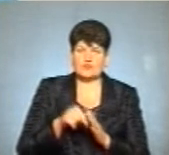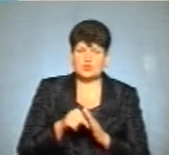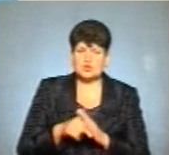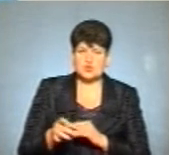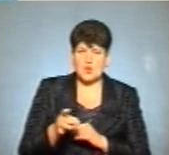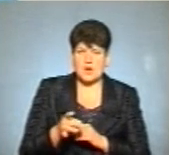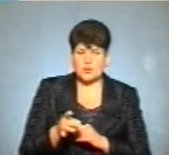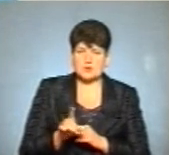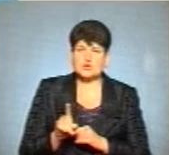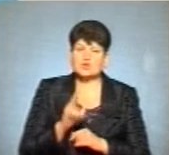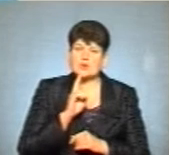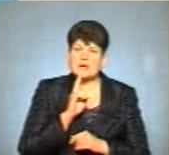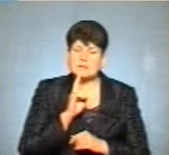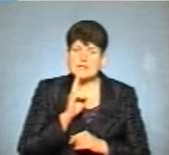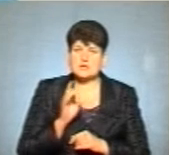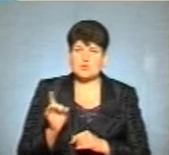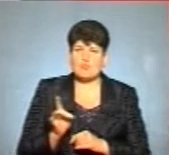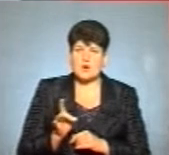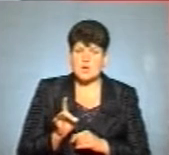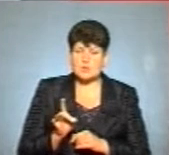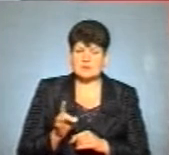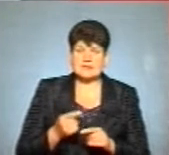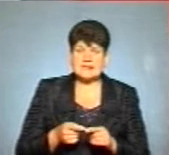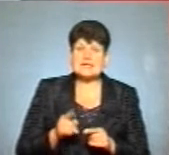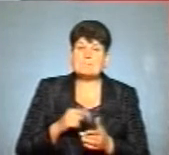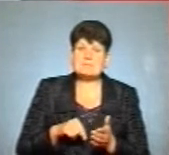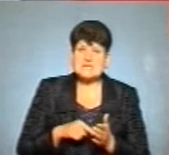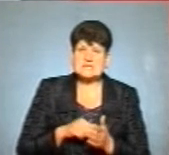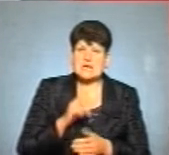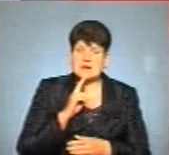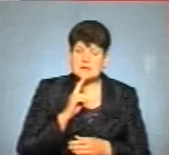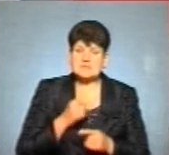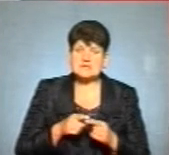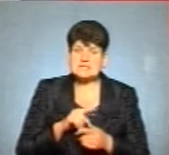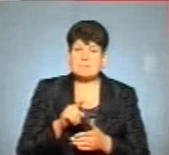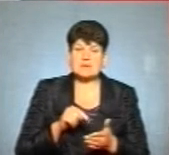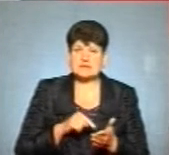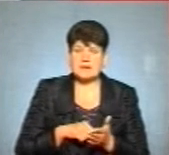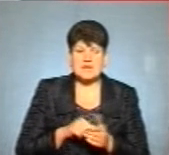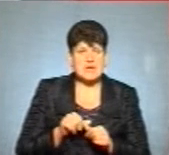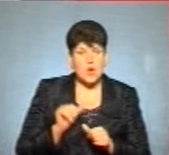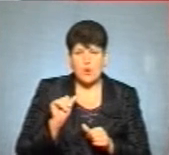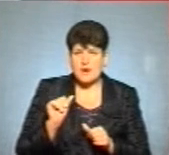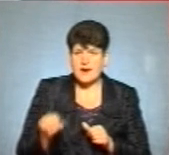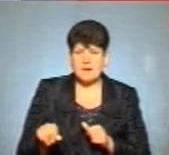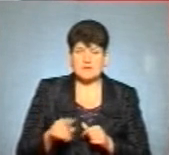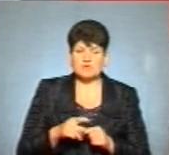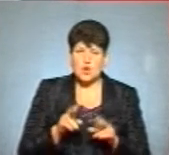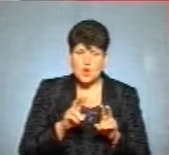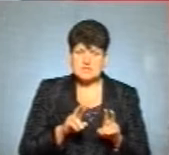районі. А щодо Кременецького району це і міста Кременця, це питання окреме, воно розглядається